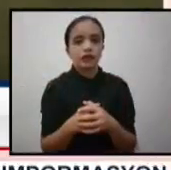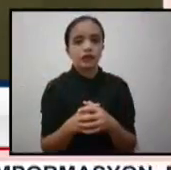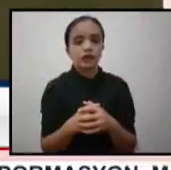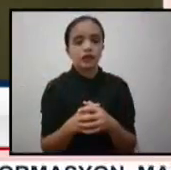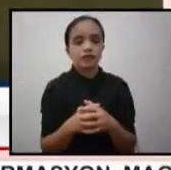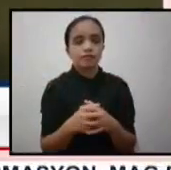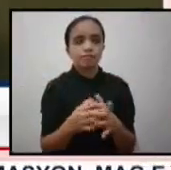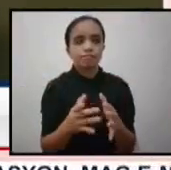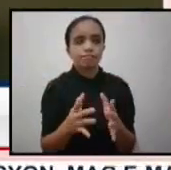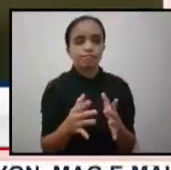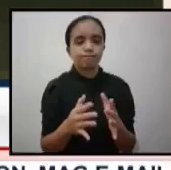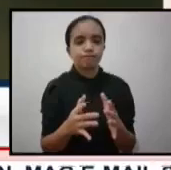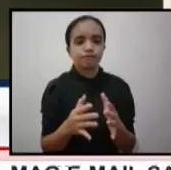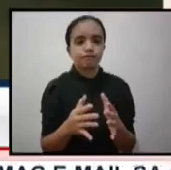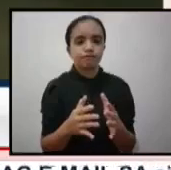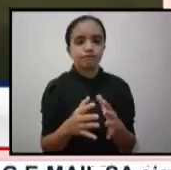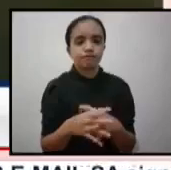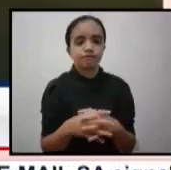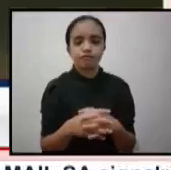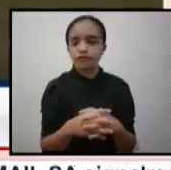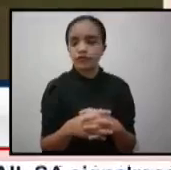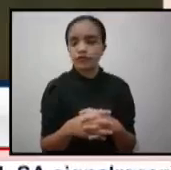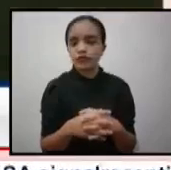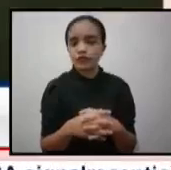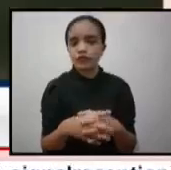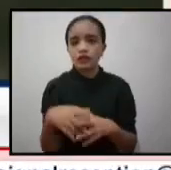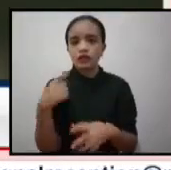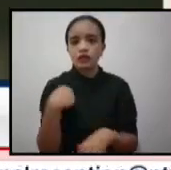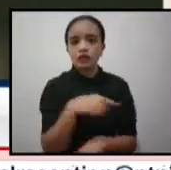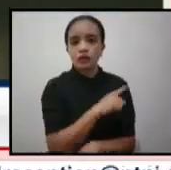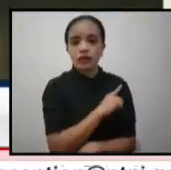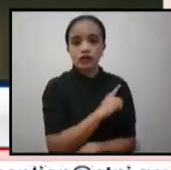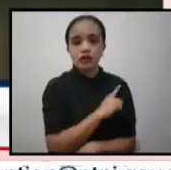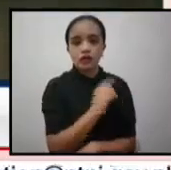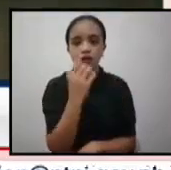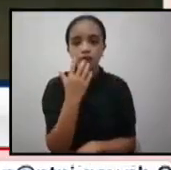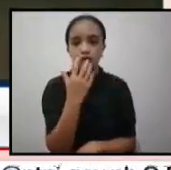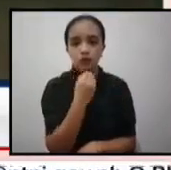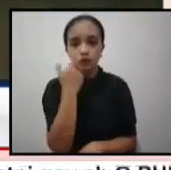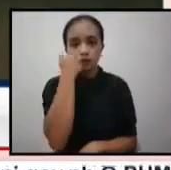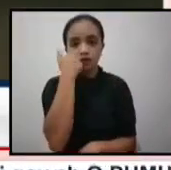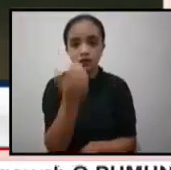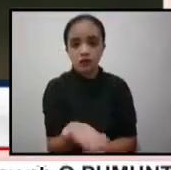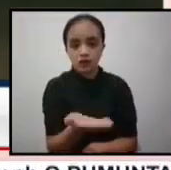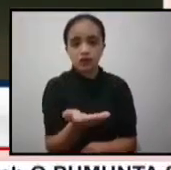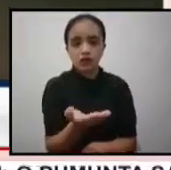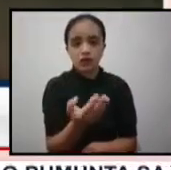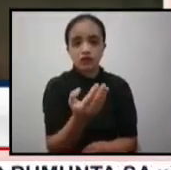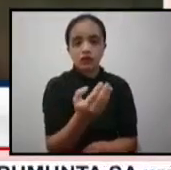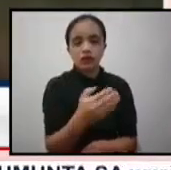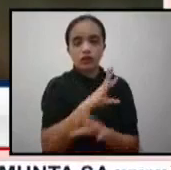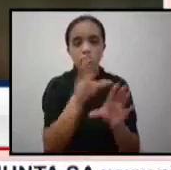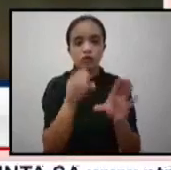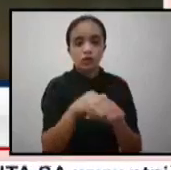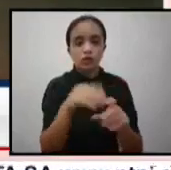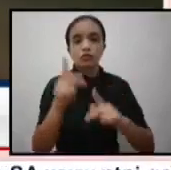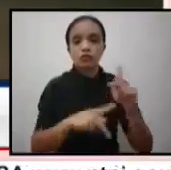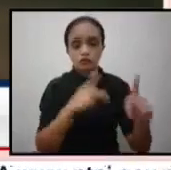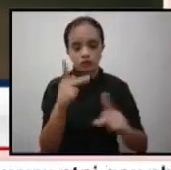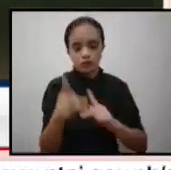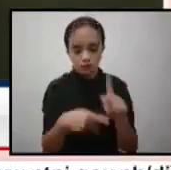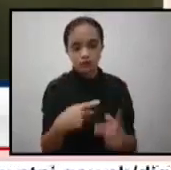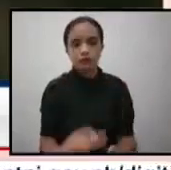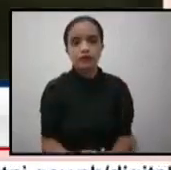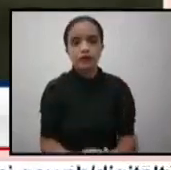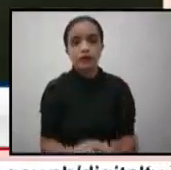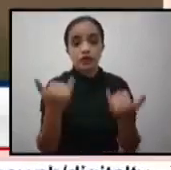kasibak ng ating mga casualties, to include itong mga civilian. Right now, sir, wala pa naman tayo namumonitor